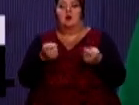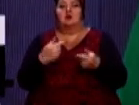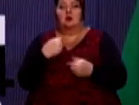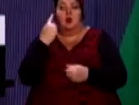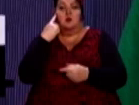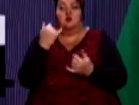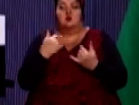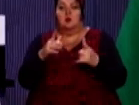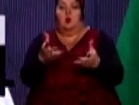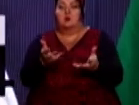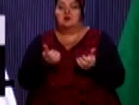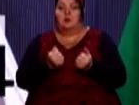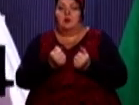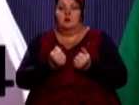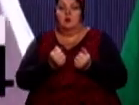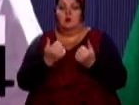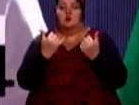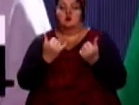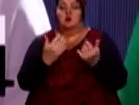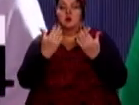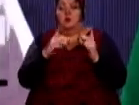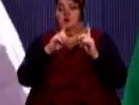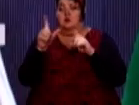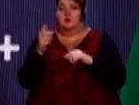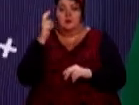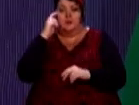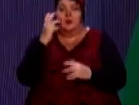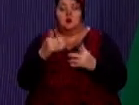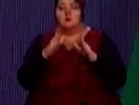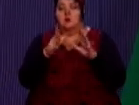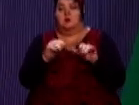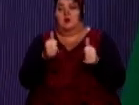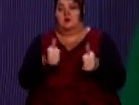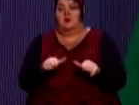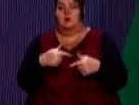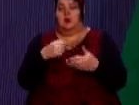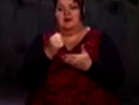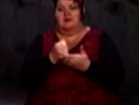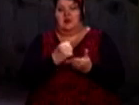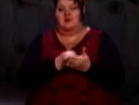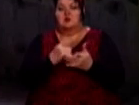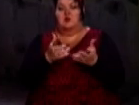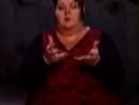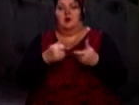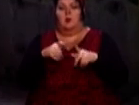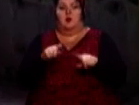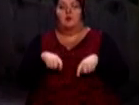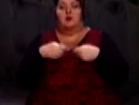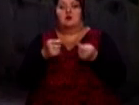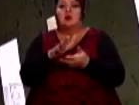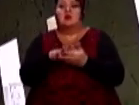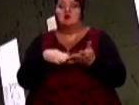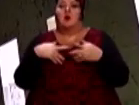з Полтави. Сьогодні буду в Києві. Якщо воно буде оформлено, то я його затверджу, цей акт прямопередачі. Далі ми